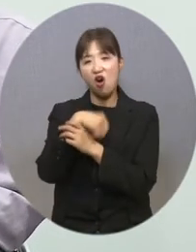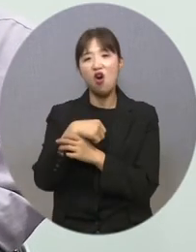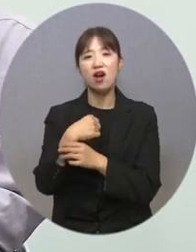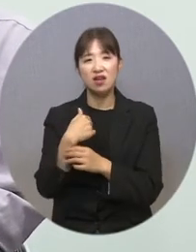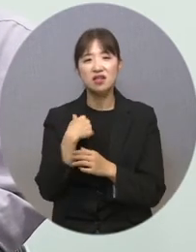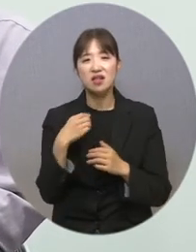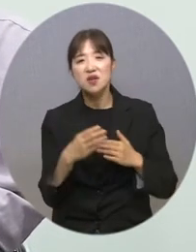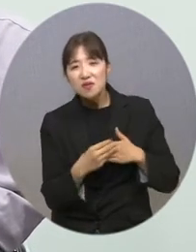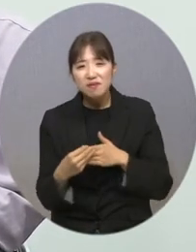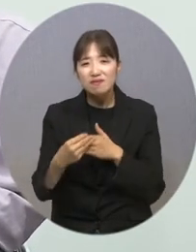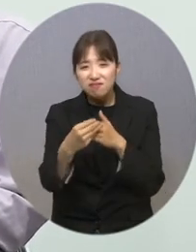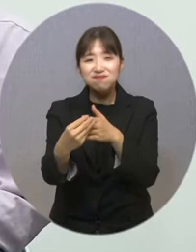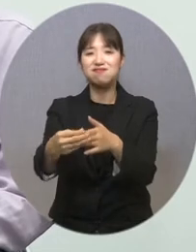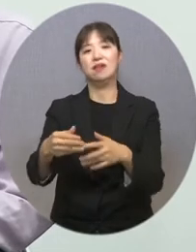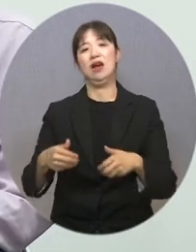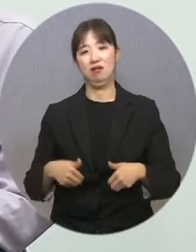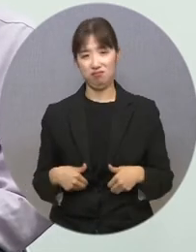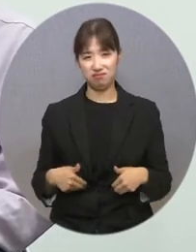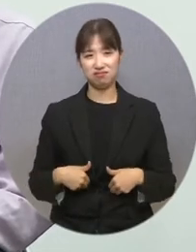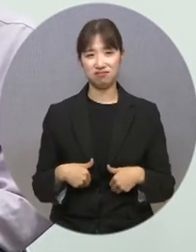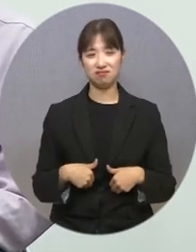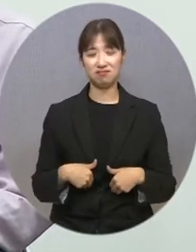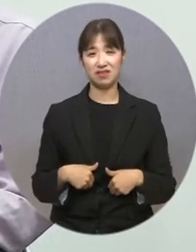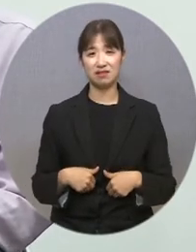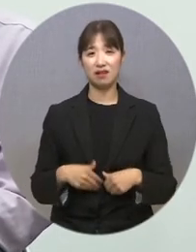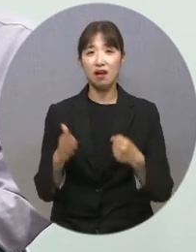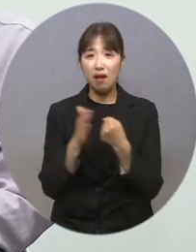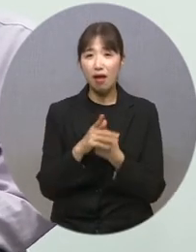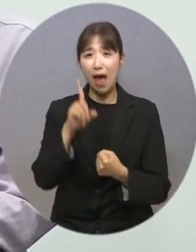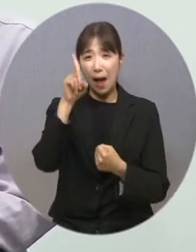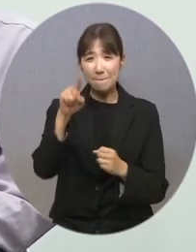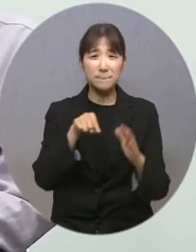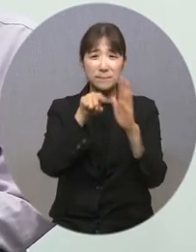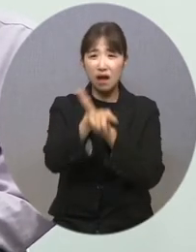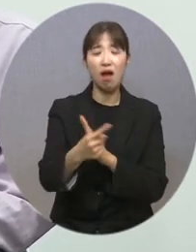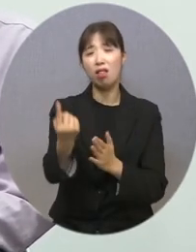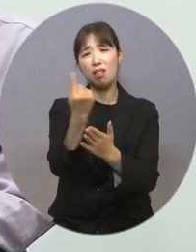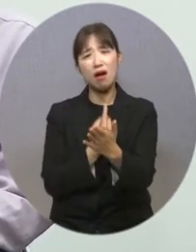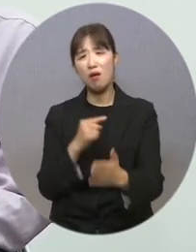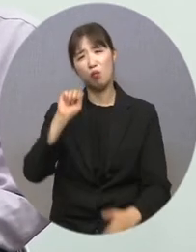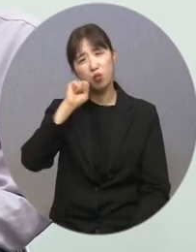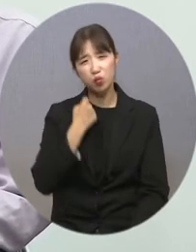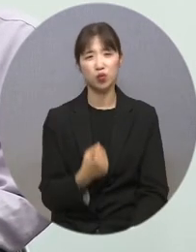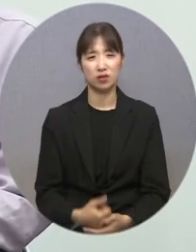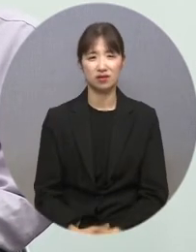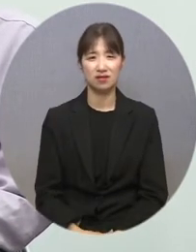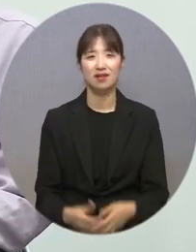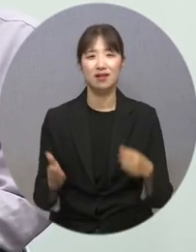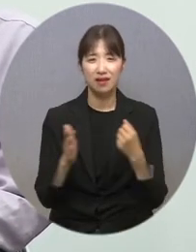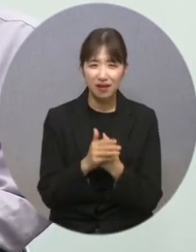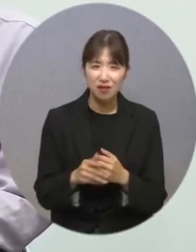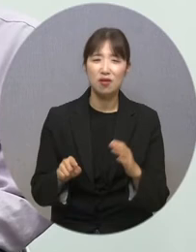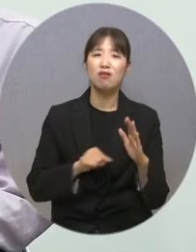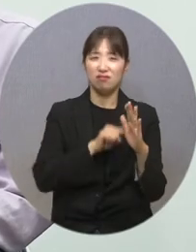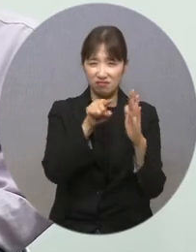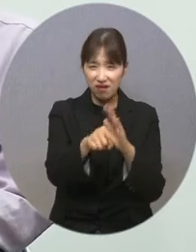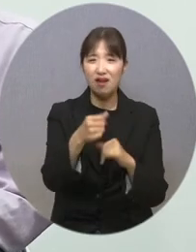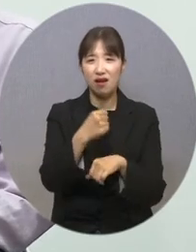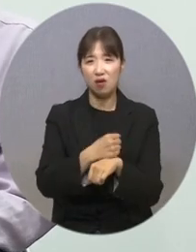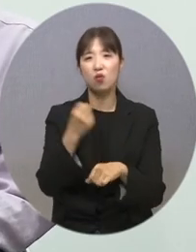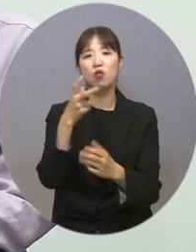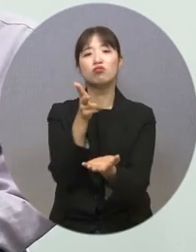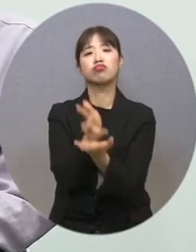스트를 해 주듯이 마 이렇게 됐고 들어가 주거든요 이제 한번 들어가 못 나오는 거에요 혹해서 트럭 하고 어